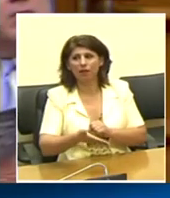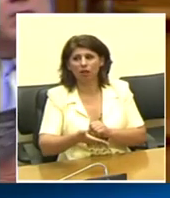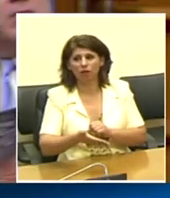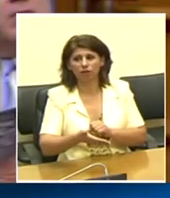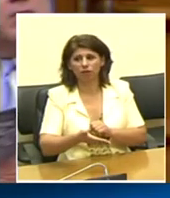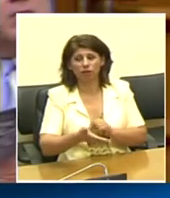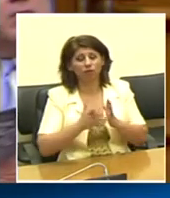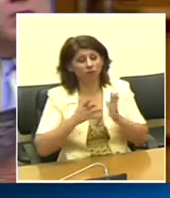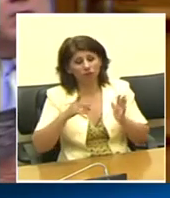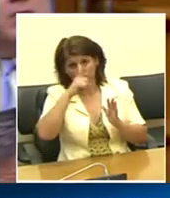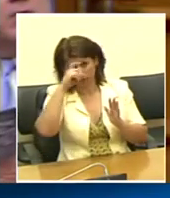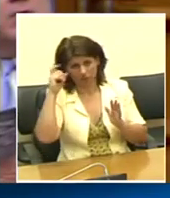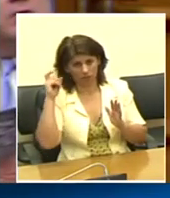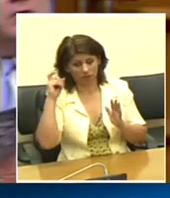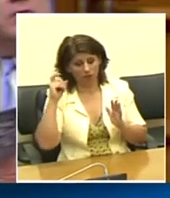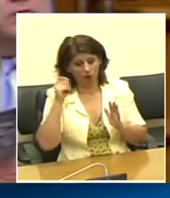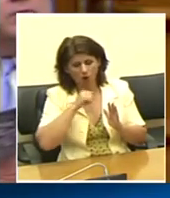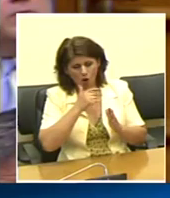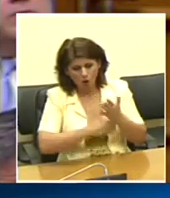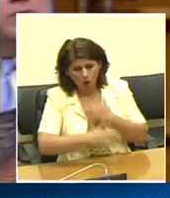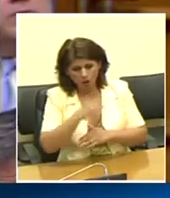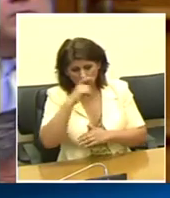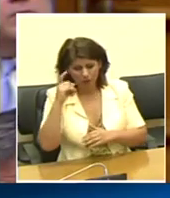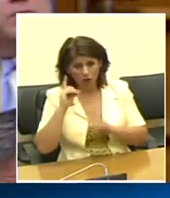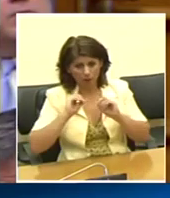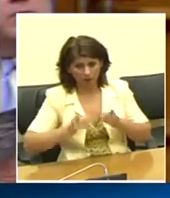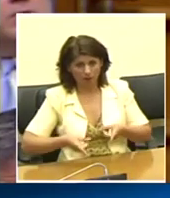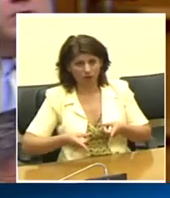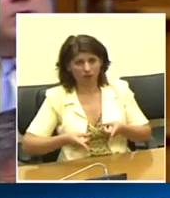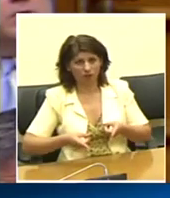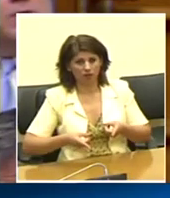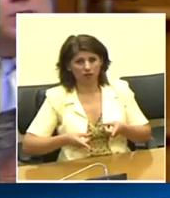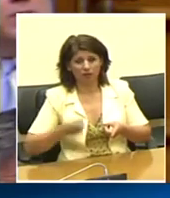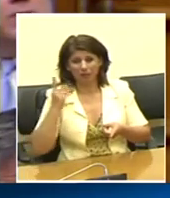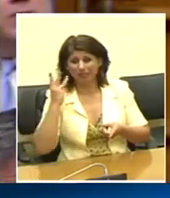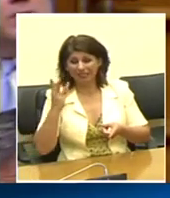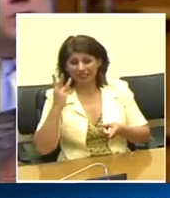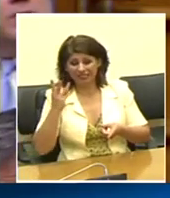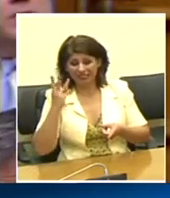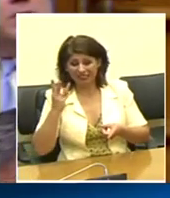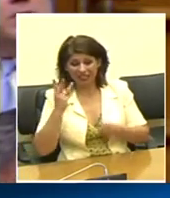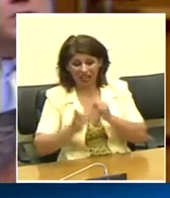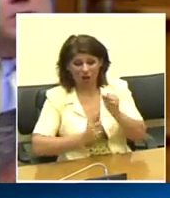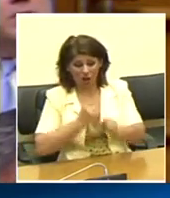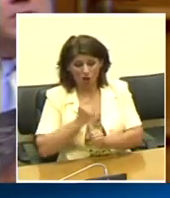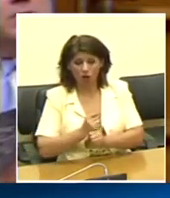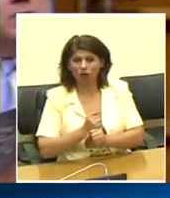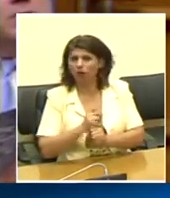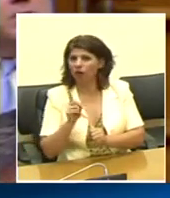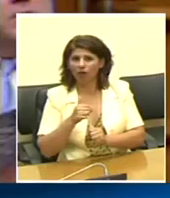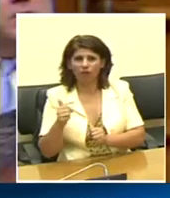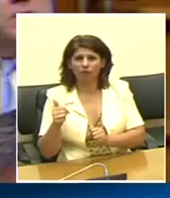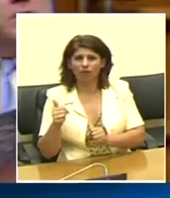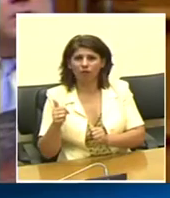από μεγάλες δυσκολίες και κόπους και δύσκολες αποφάσεις, επί τρία συναπτά έτη, όχι μόνο να πιάνουμε